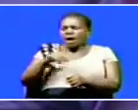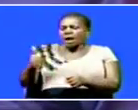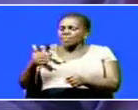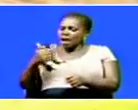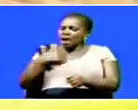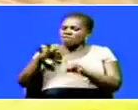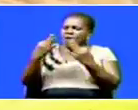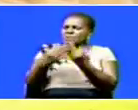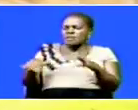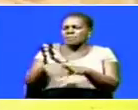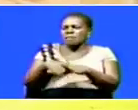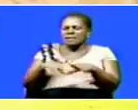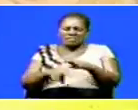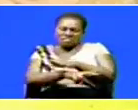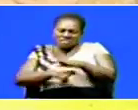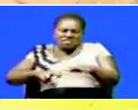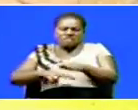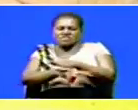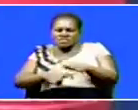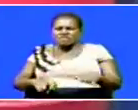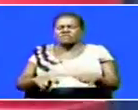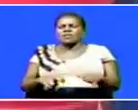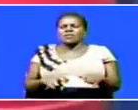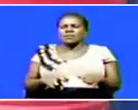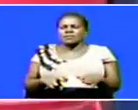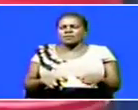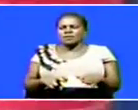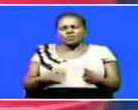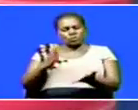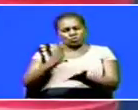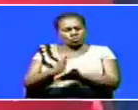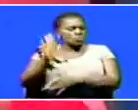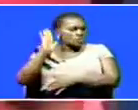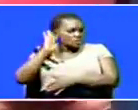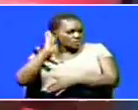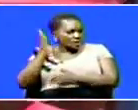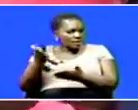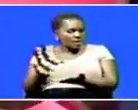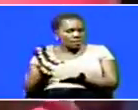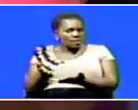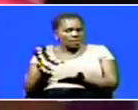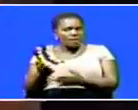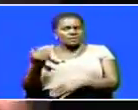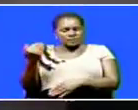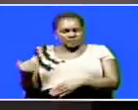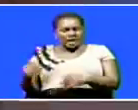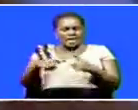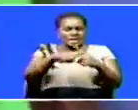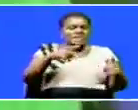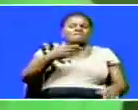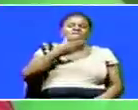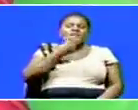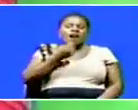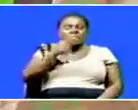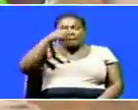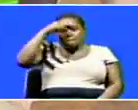watu wanawanyang'anya ile kitu mtu wako naye. Na in fact hata ukisikia siku hizi unasikia mtoto ameua baba yake